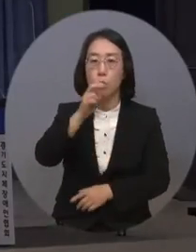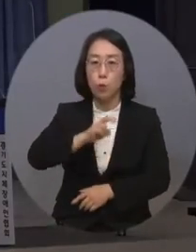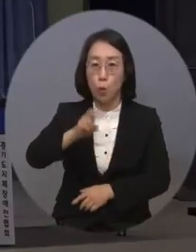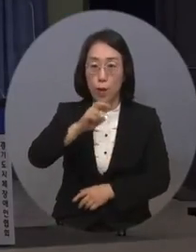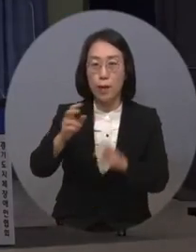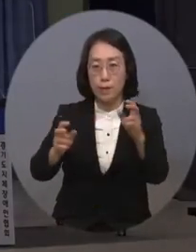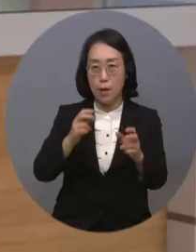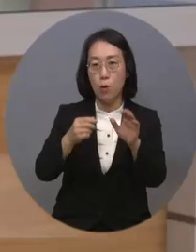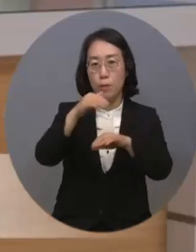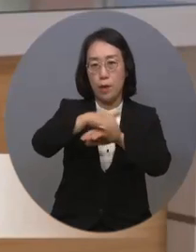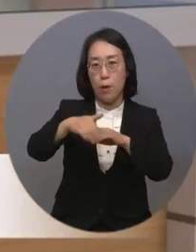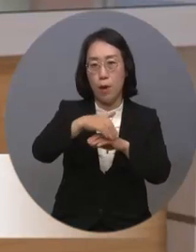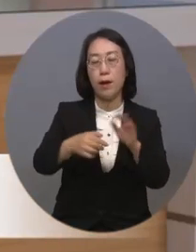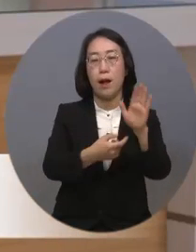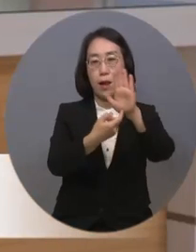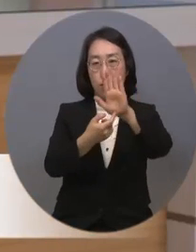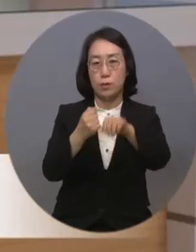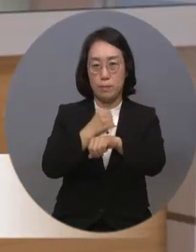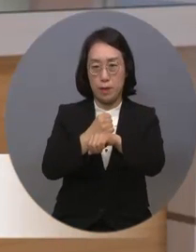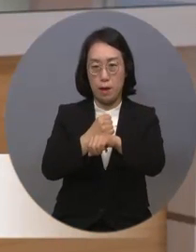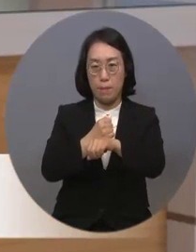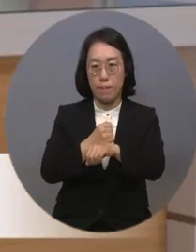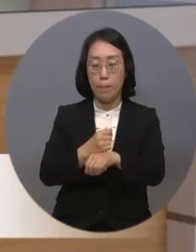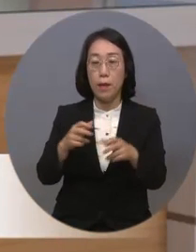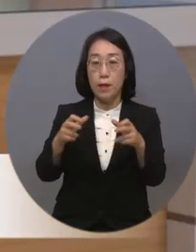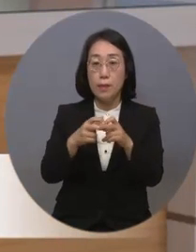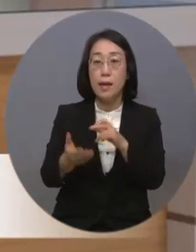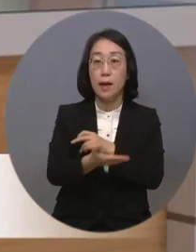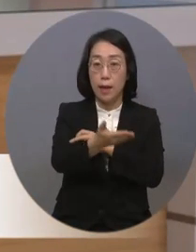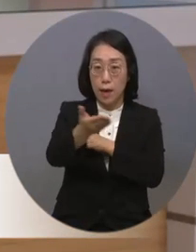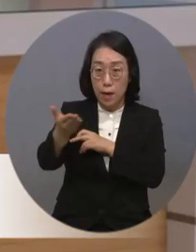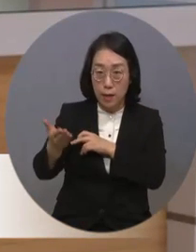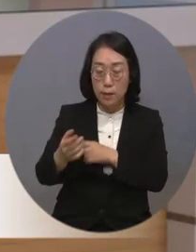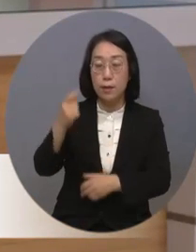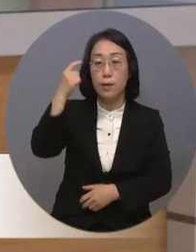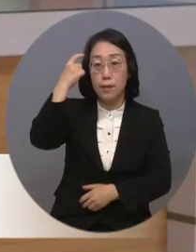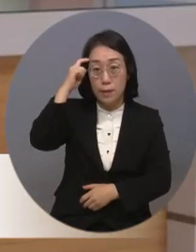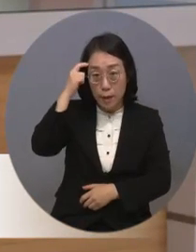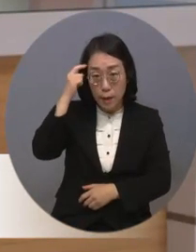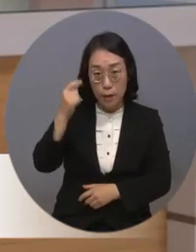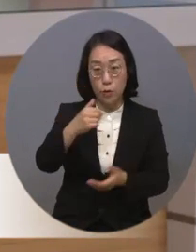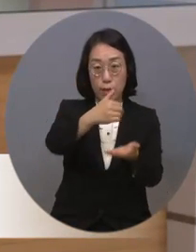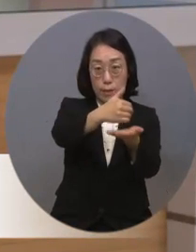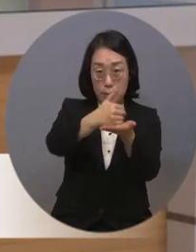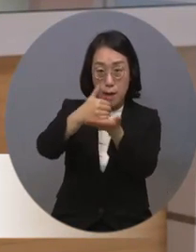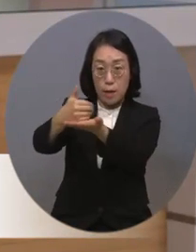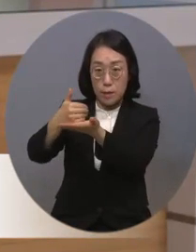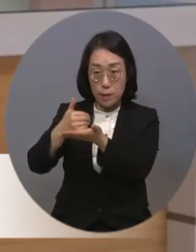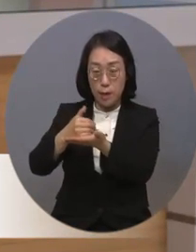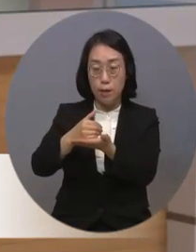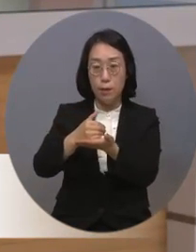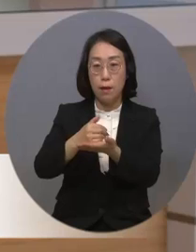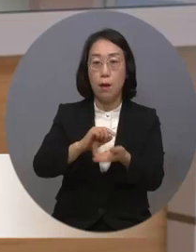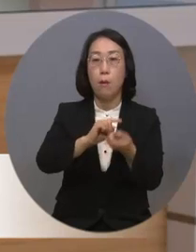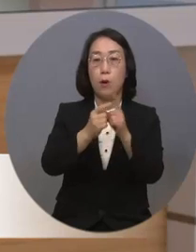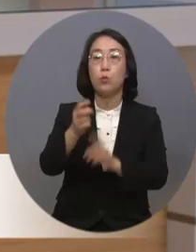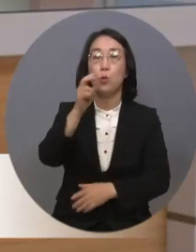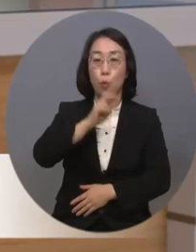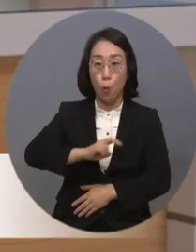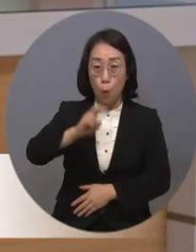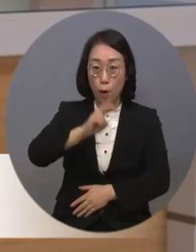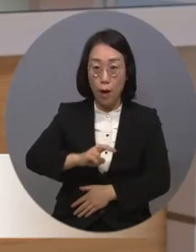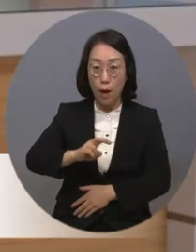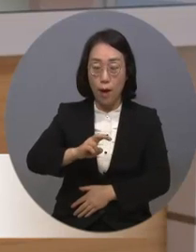알리는 자리였습니다. 그 장애인들이 갖고 있는 개선 아이디어, 제안점들을 노래로 표현을 하는 겁니다.